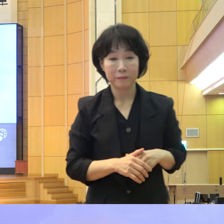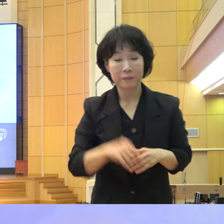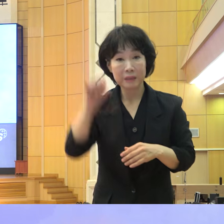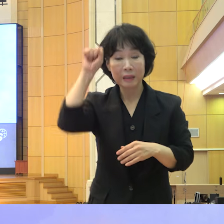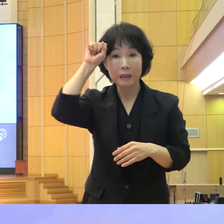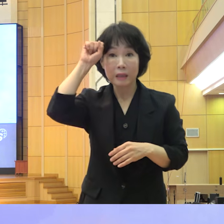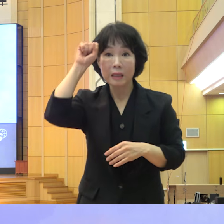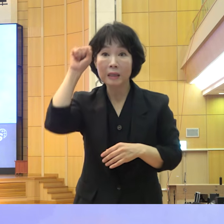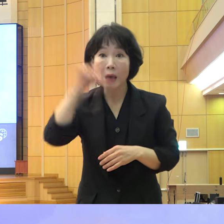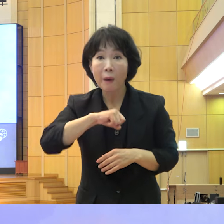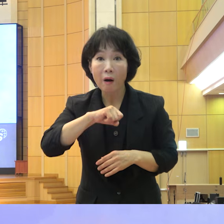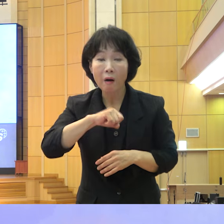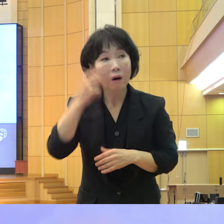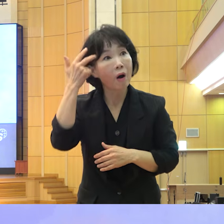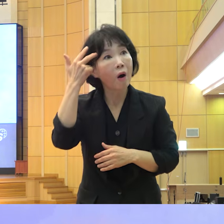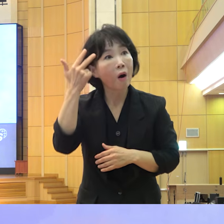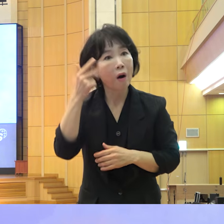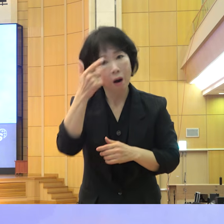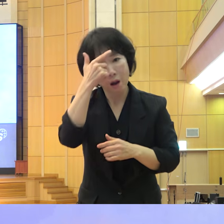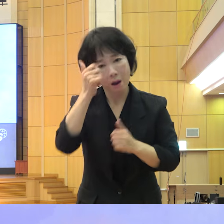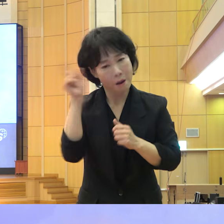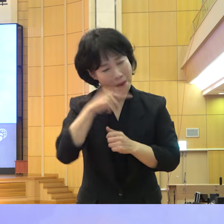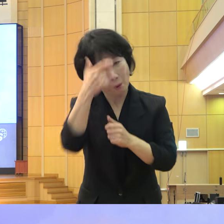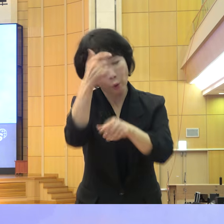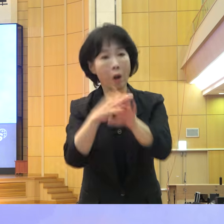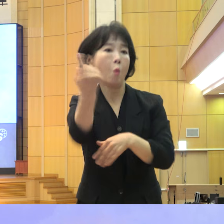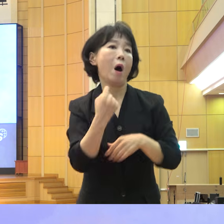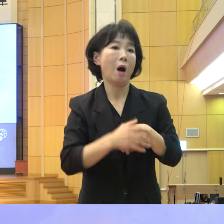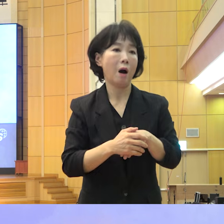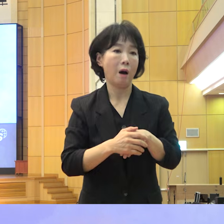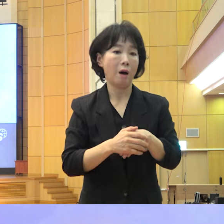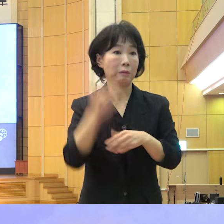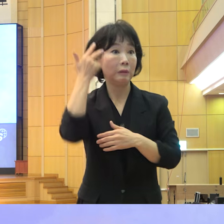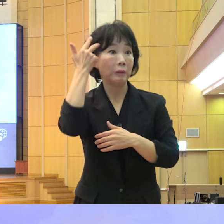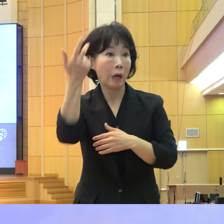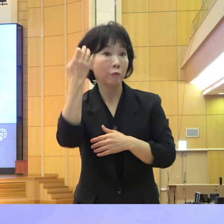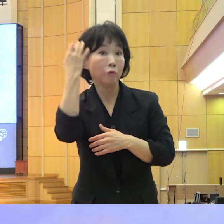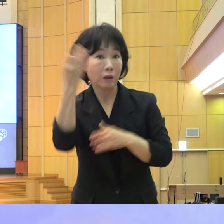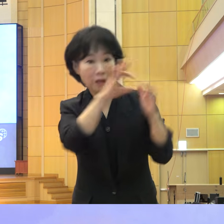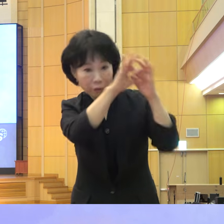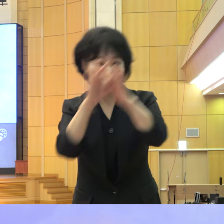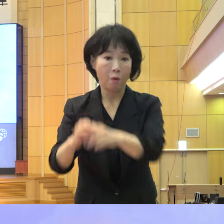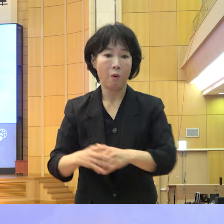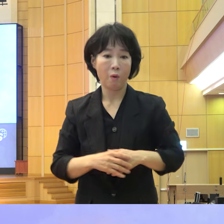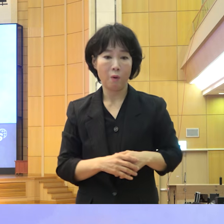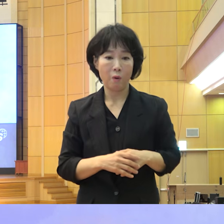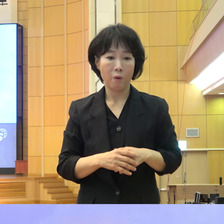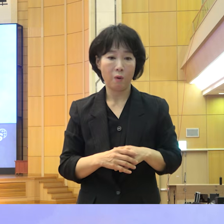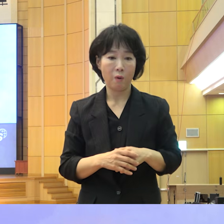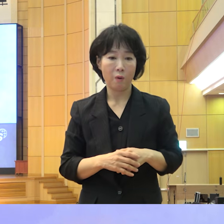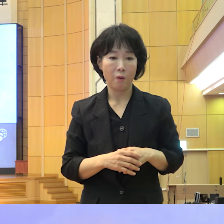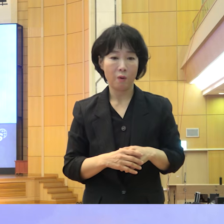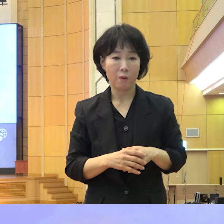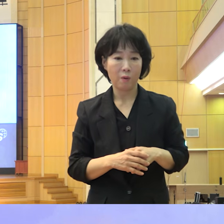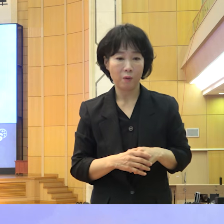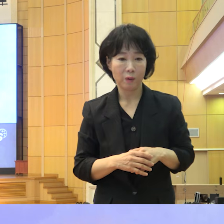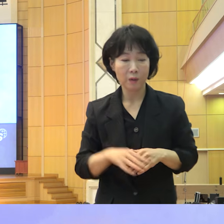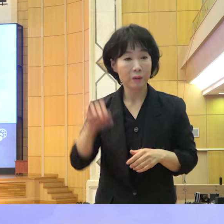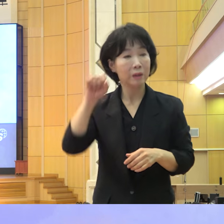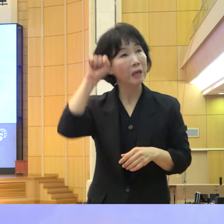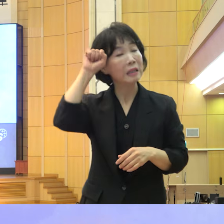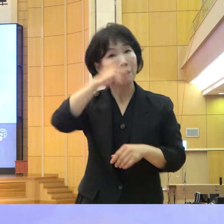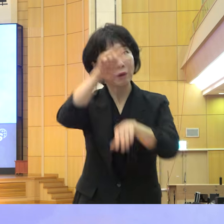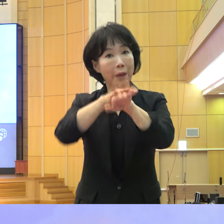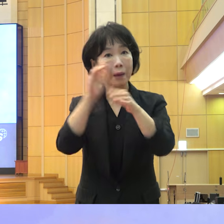새벽기도 7일 나오고 7일째는 주일날 새벽이었어. 새벽에 설교